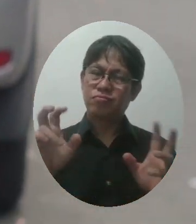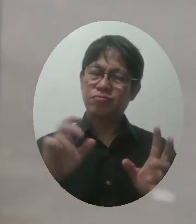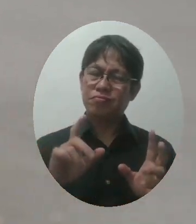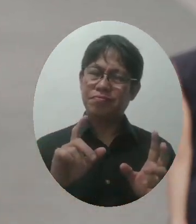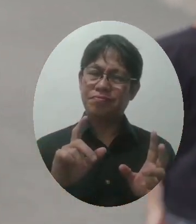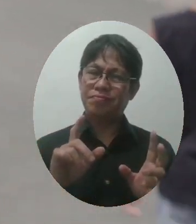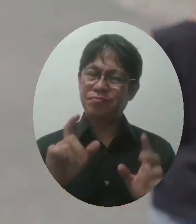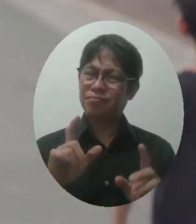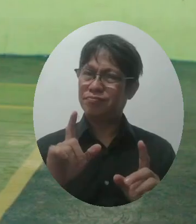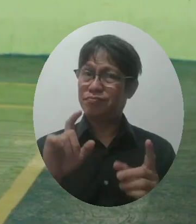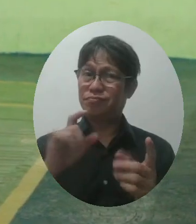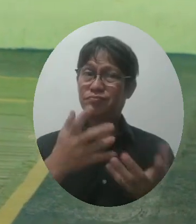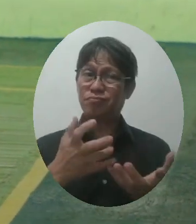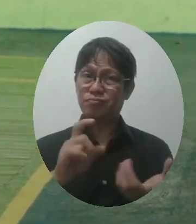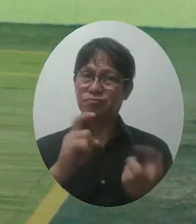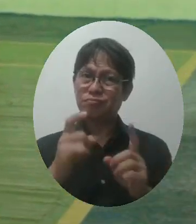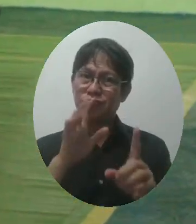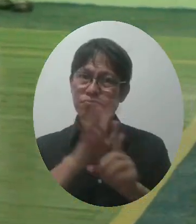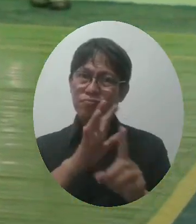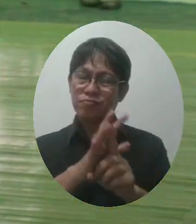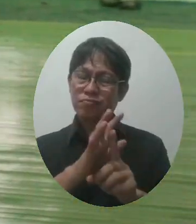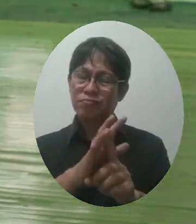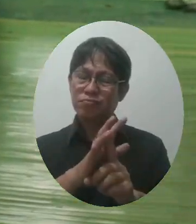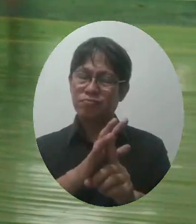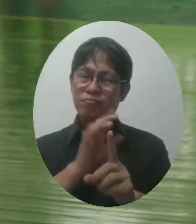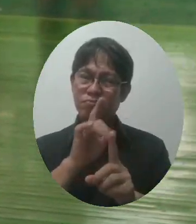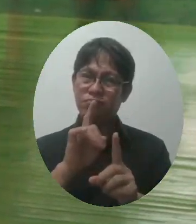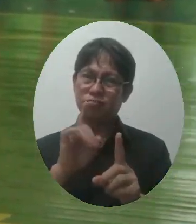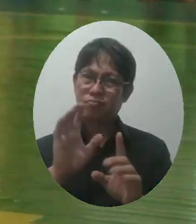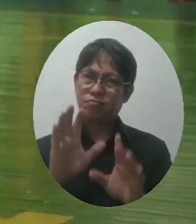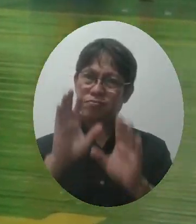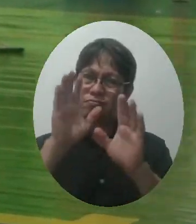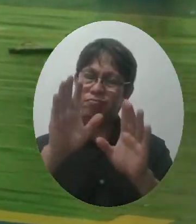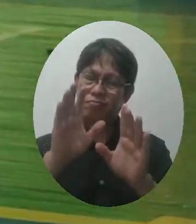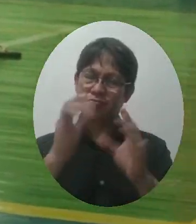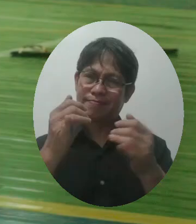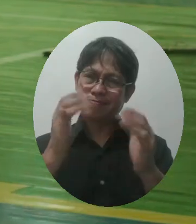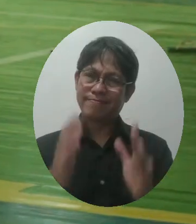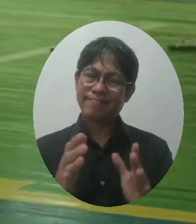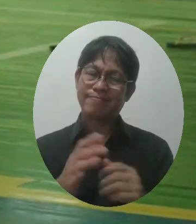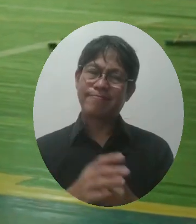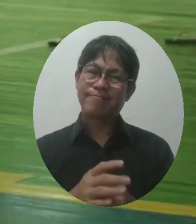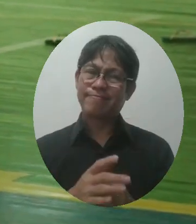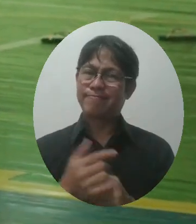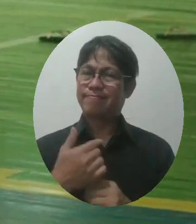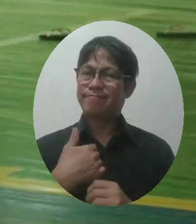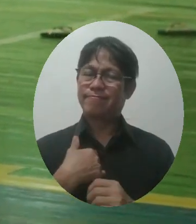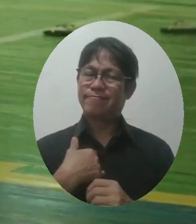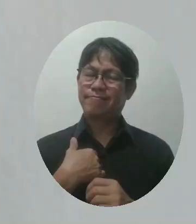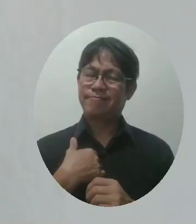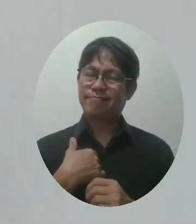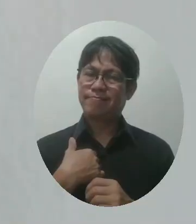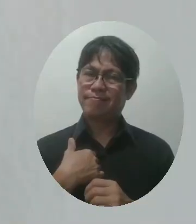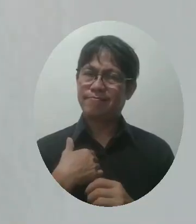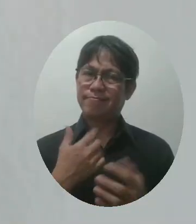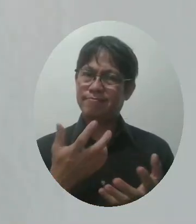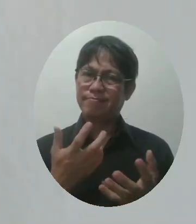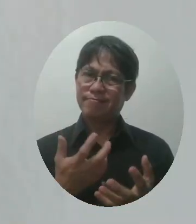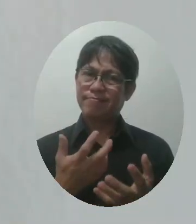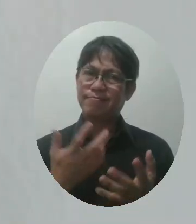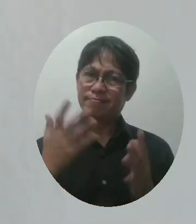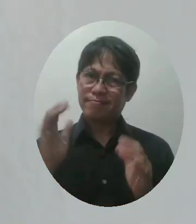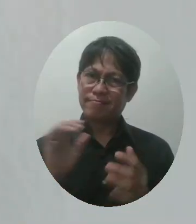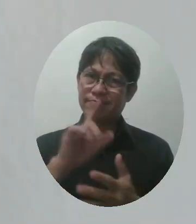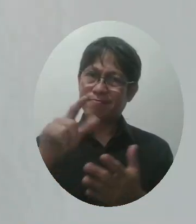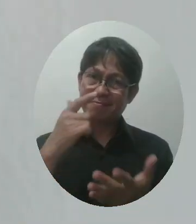malalaking liga, yung mga ganun. Gusto niya makilala siya bilang isang ganap na basketball player. Ako, basta ang gusto ko